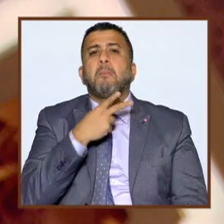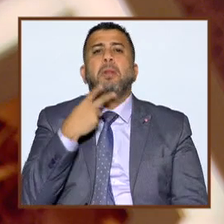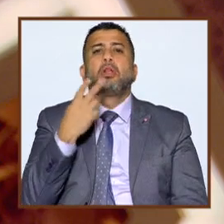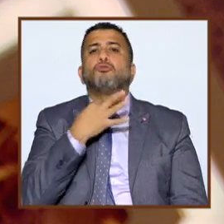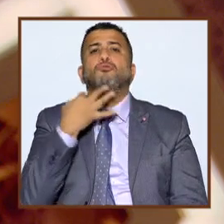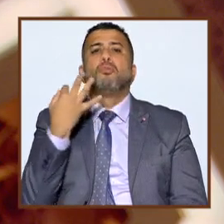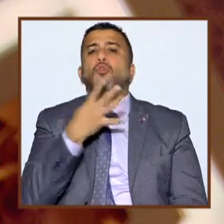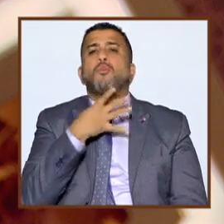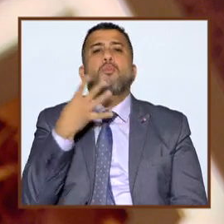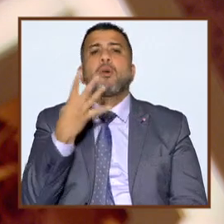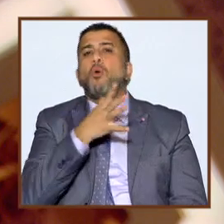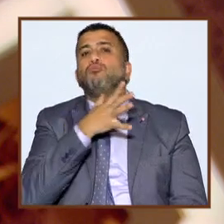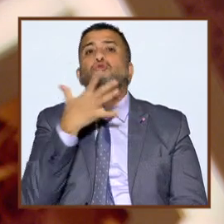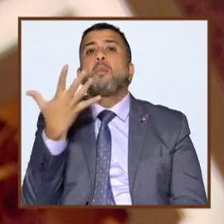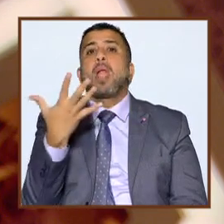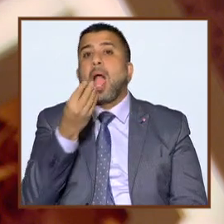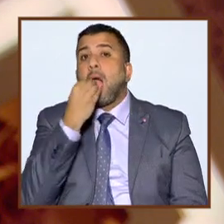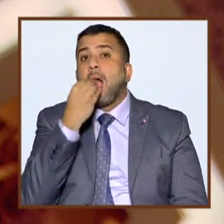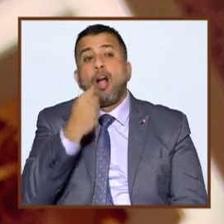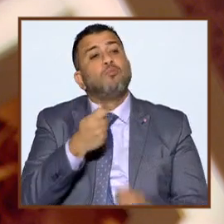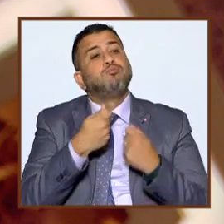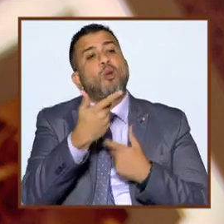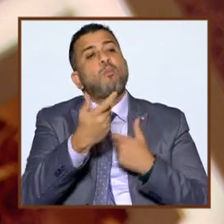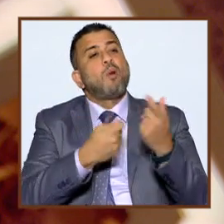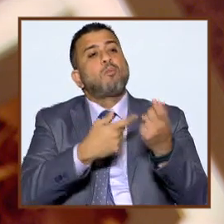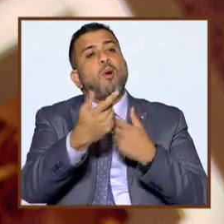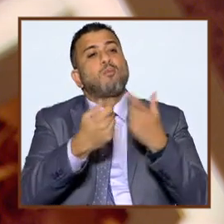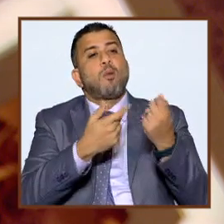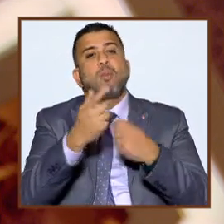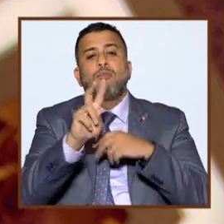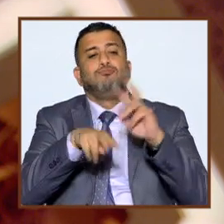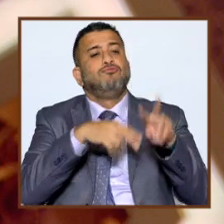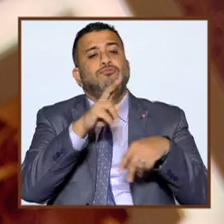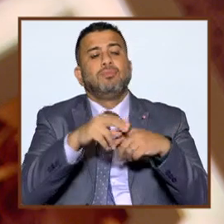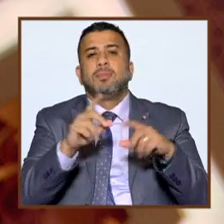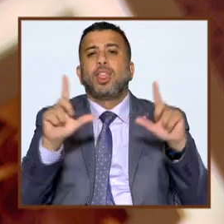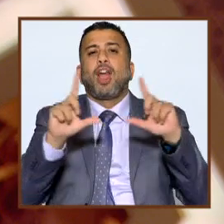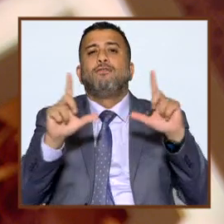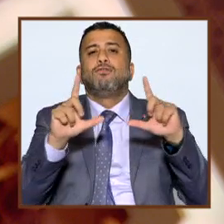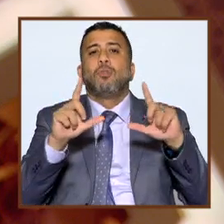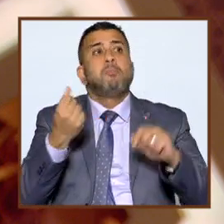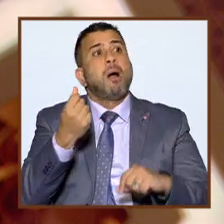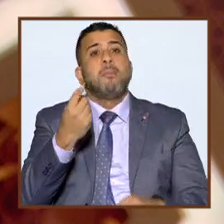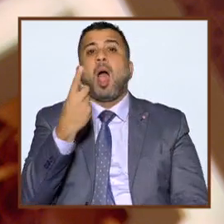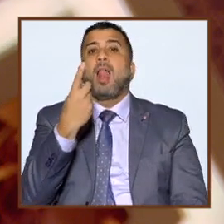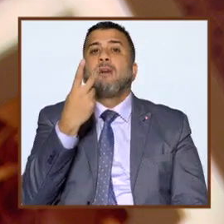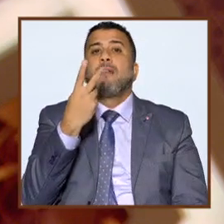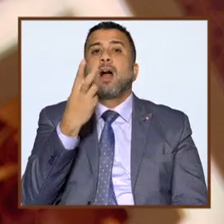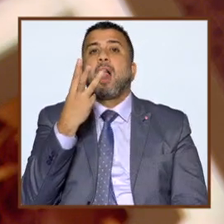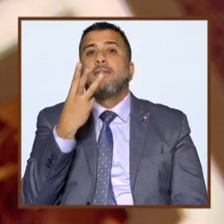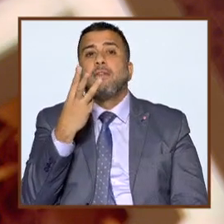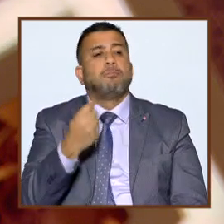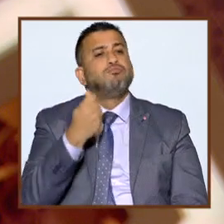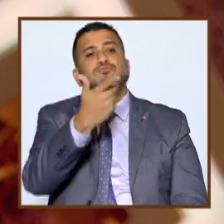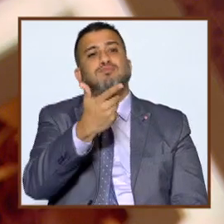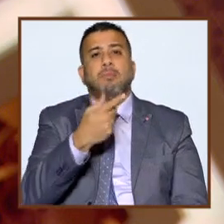يهمه، على المطعم ما يهم، أو يروح يشتري يعني أجهزة إلكترونية ب1000 و2000